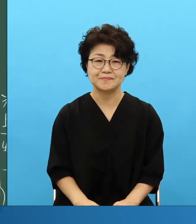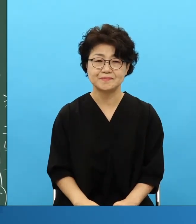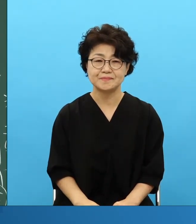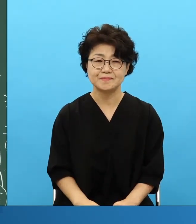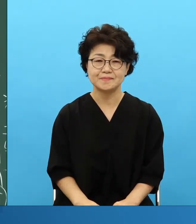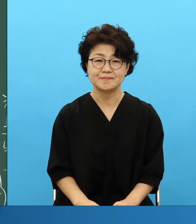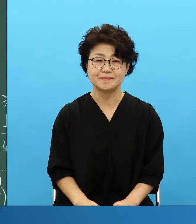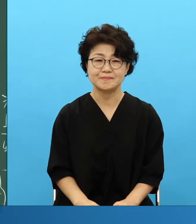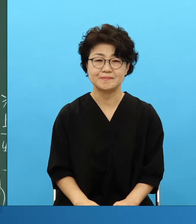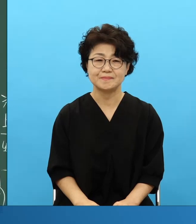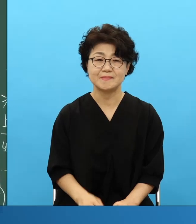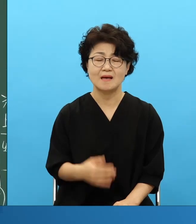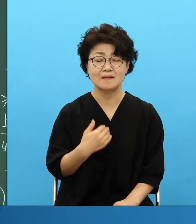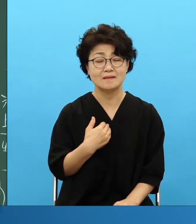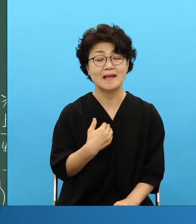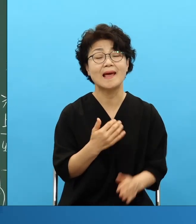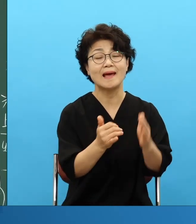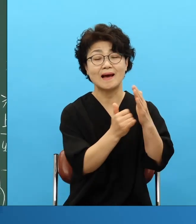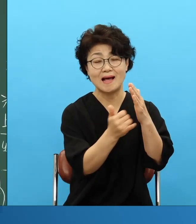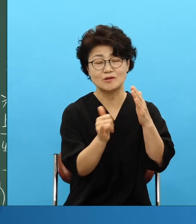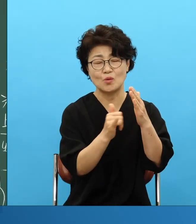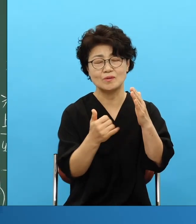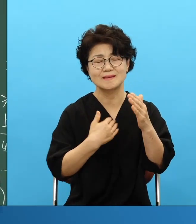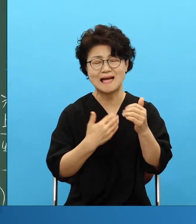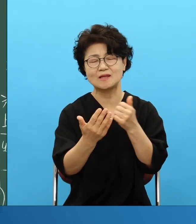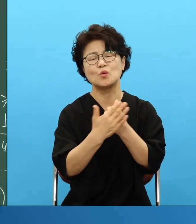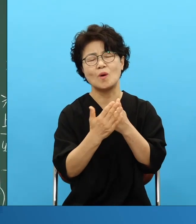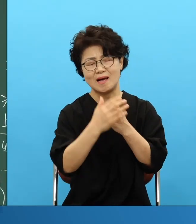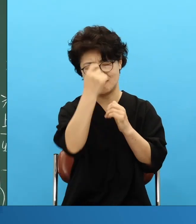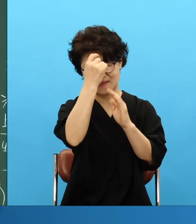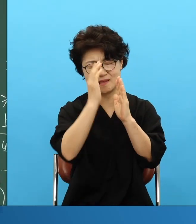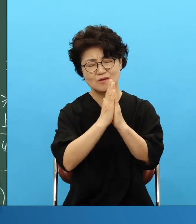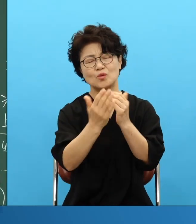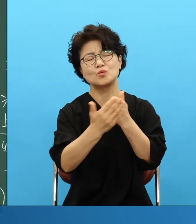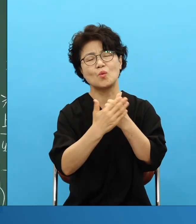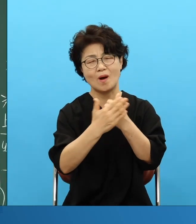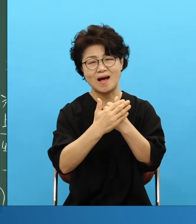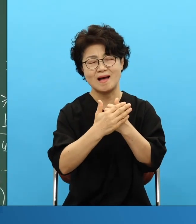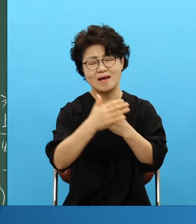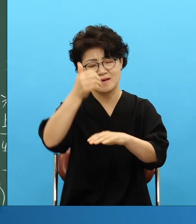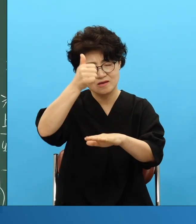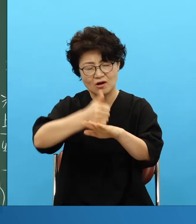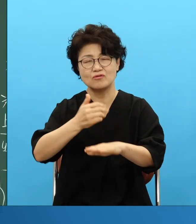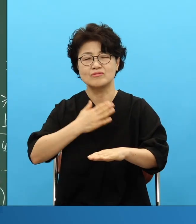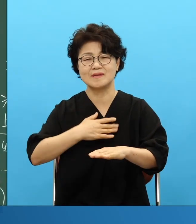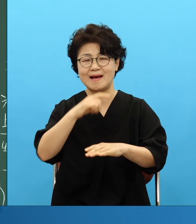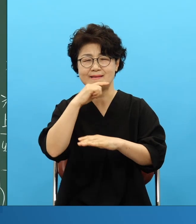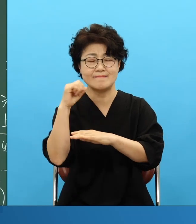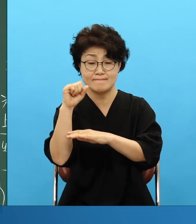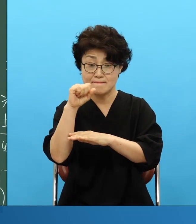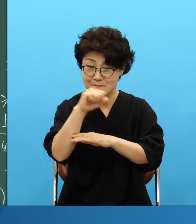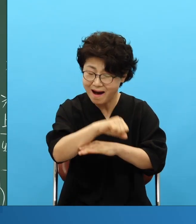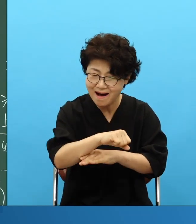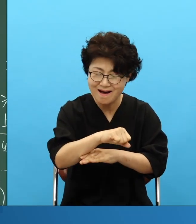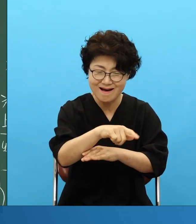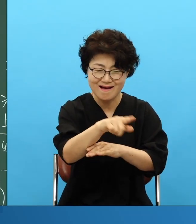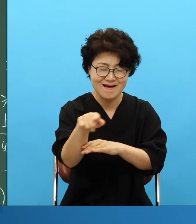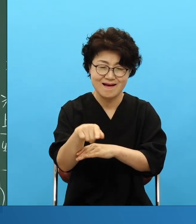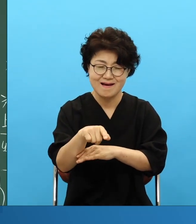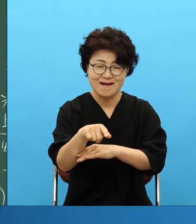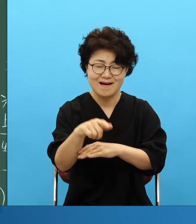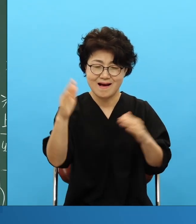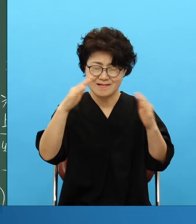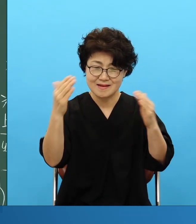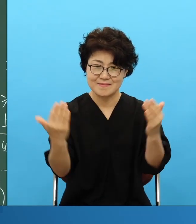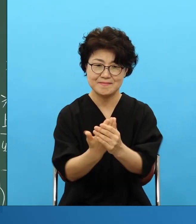내가 그걸 했기 때문에 이런 많은 열매를 보게 된 거라니까요. But because my family 큰 거 prayed for 아니잖아요, me, 뭐. and I was able to see this fruit. It's not